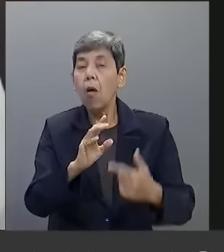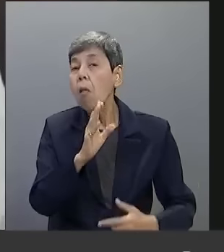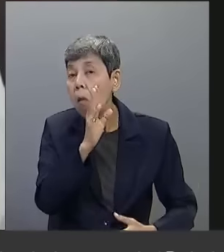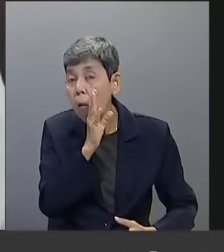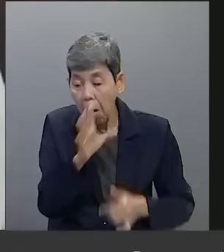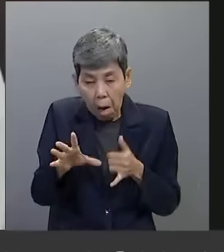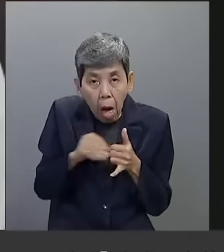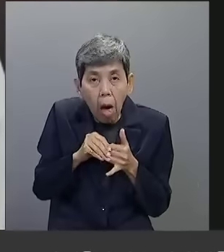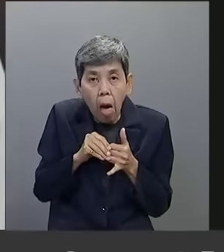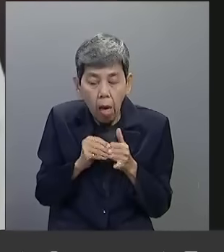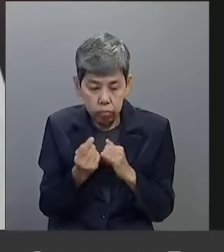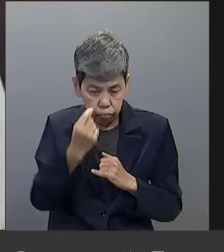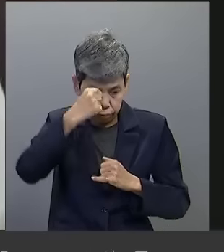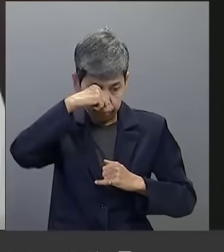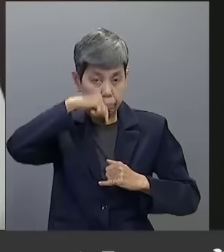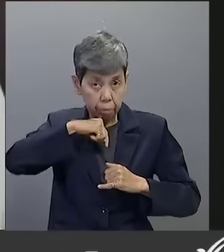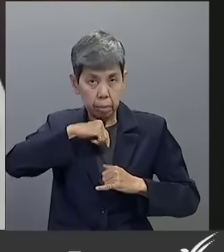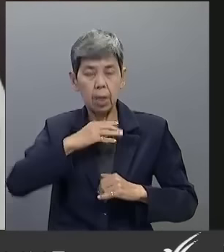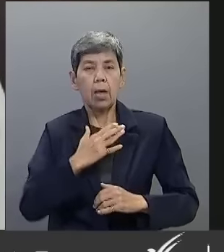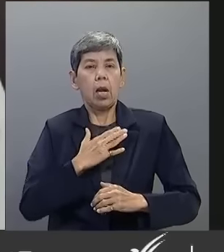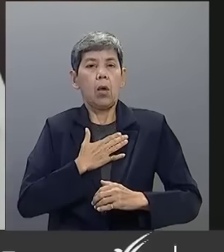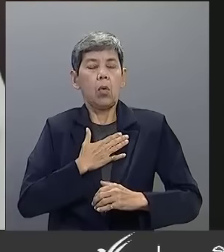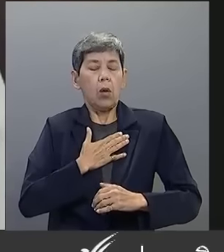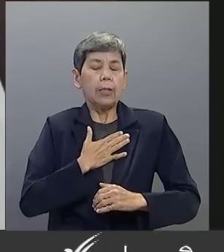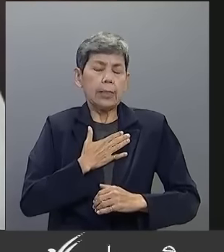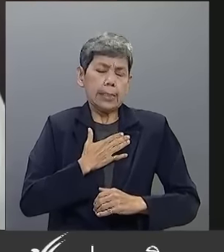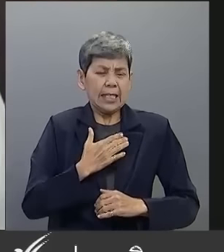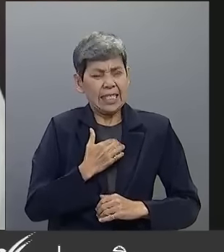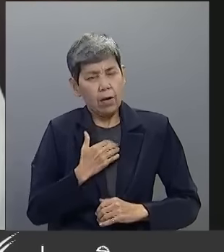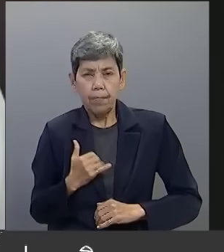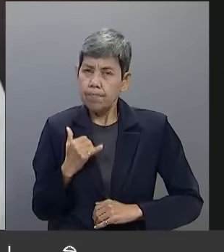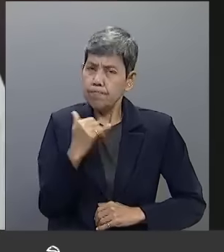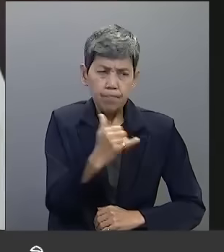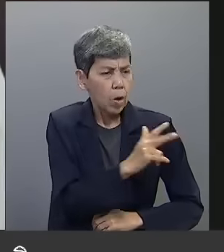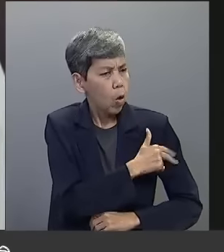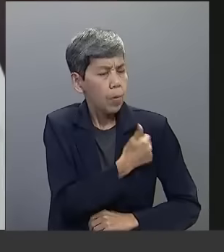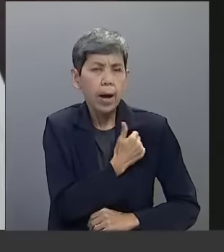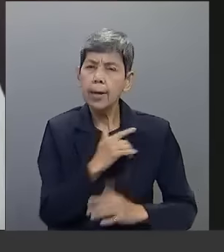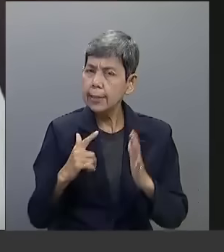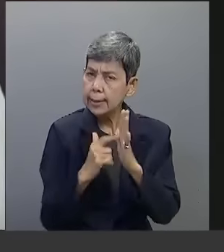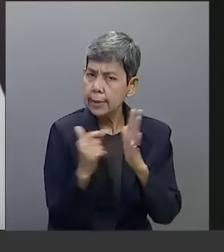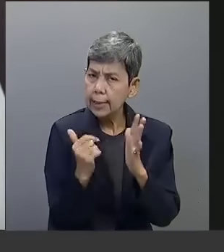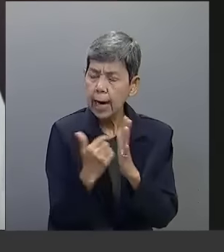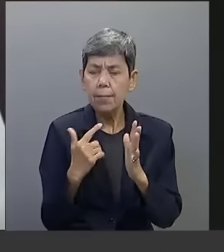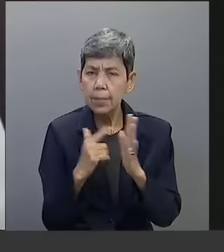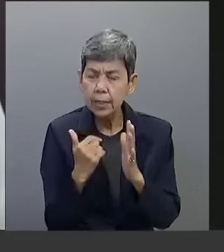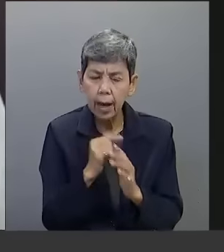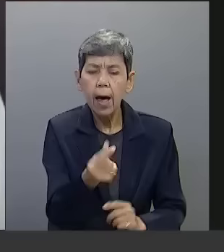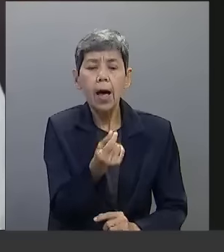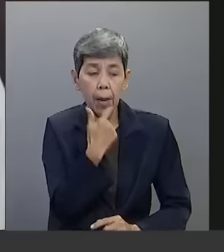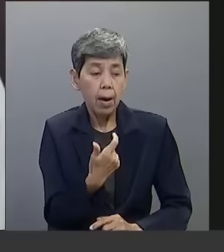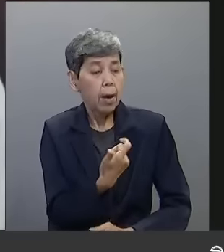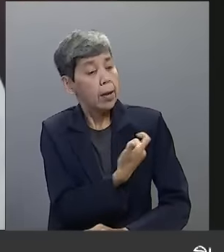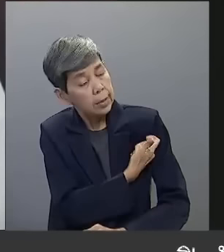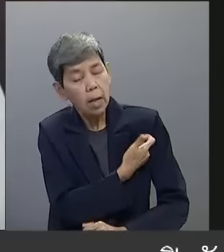เมื่อติดแล้วเนี่ยครับอยากจะให้เตรียมพร้อมไว้ว่าเราจะเข้าถึงยาต้านไวรัสไม่ว่าจะเป็นยาเม็ดหรือยาฉีดอย่าง